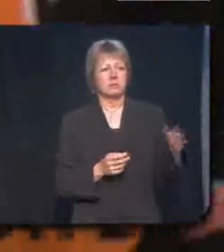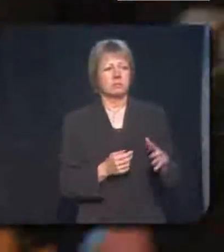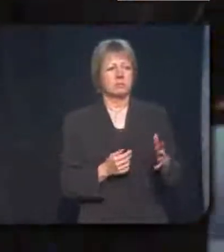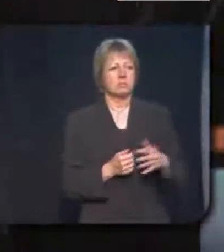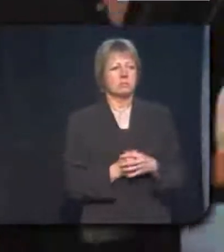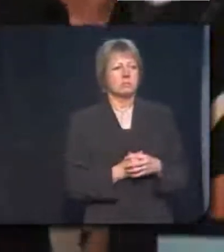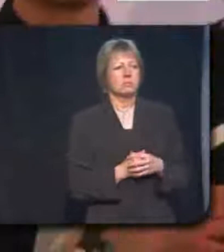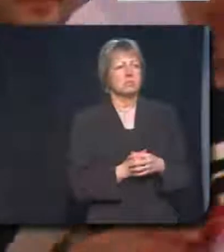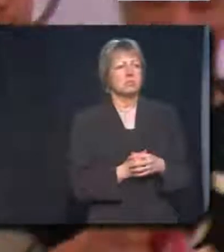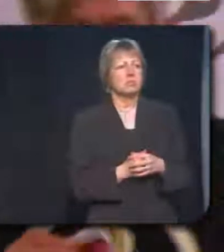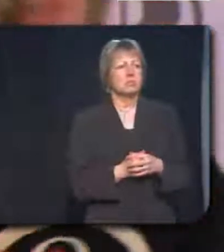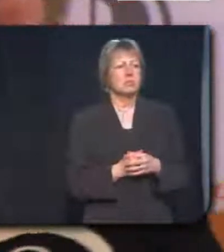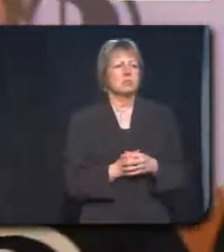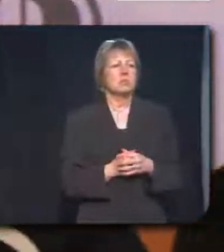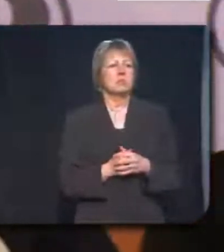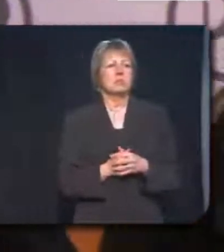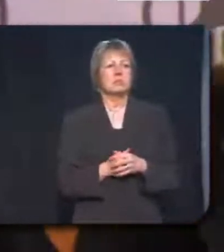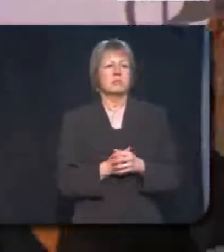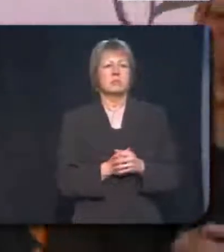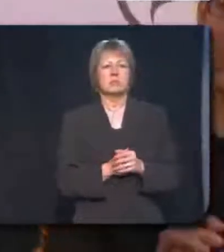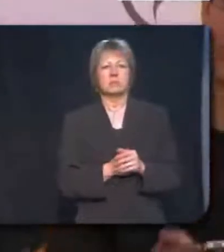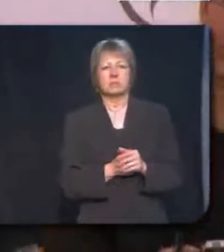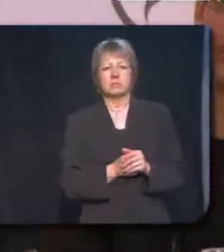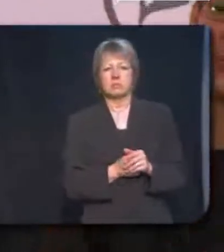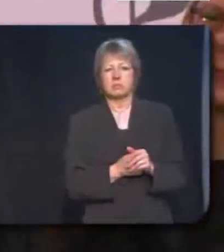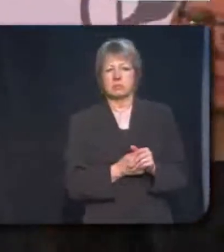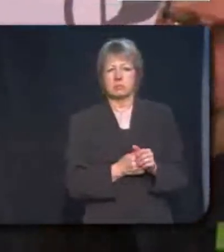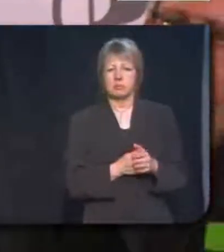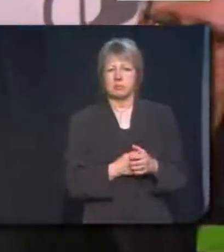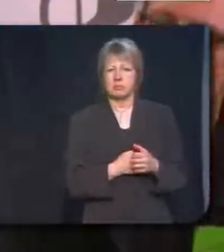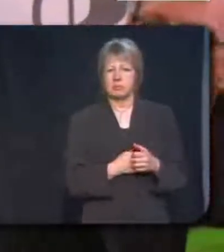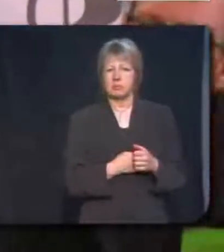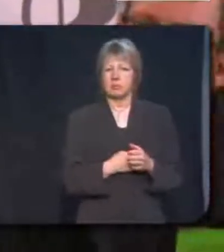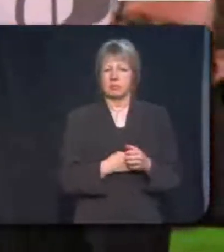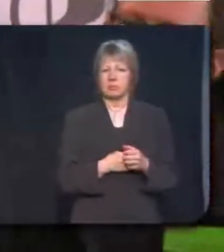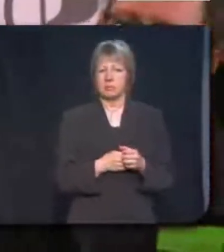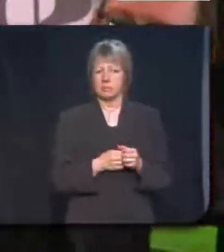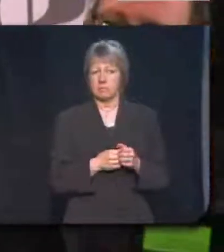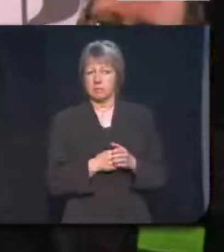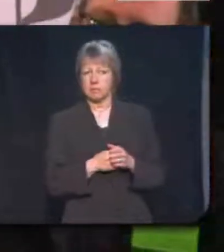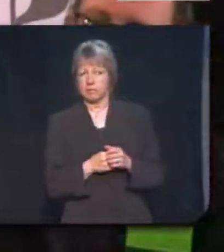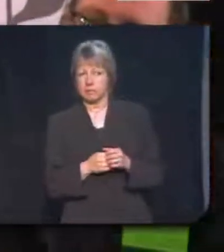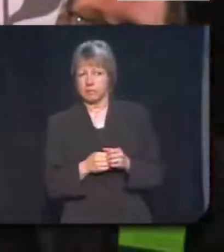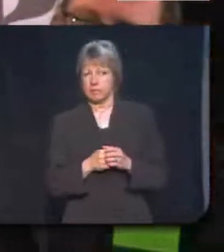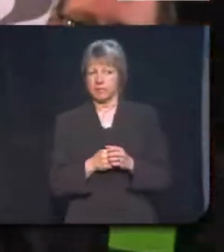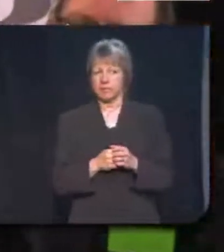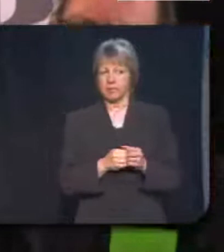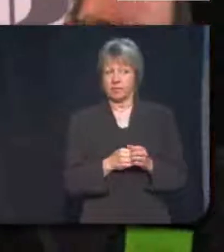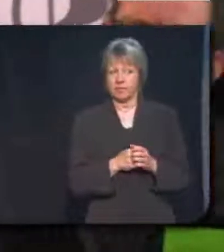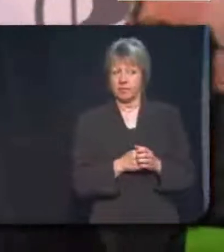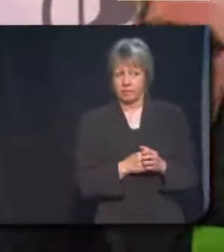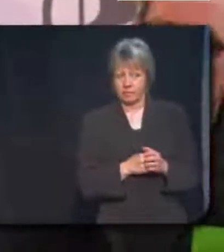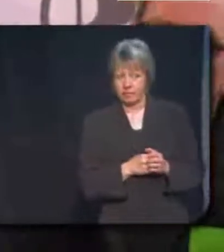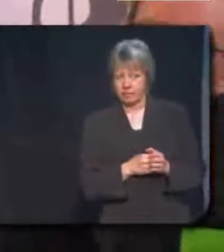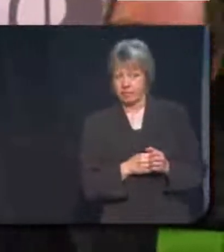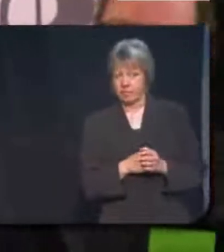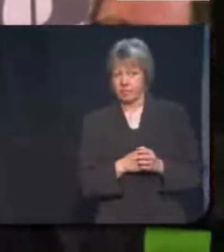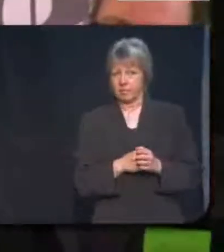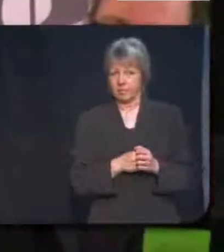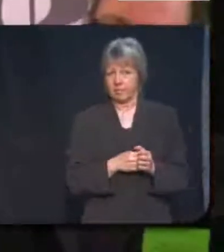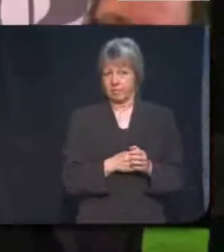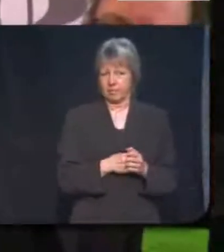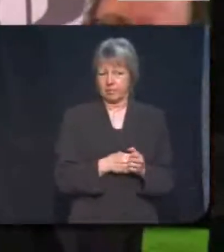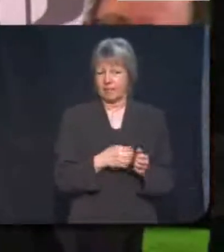Trolle haben diesen Block durchgeblättert und geschaut welche Stimmzettel noch die gleiche Farbe haben und haben wohl geglaubt ihr